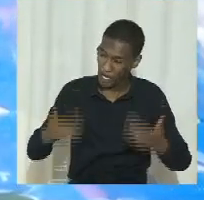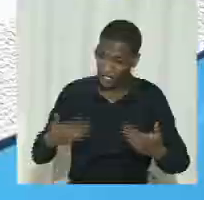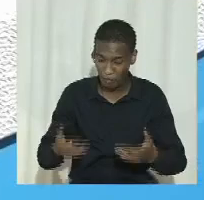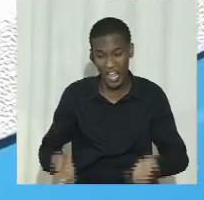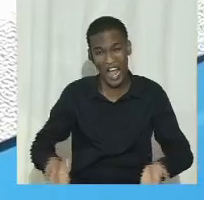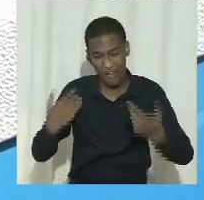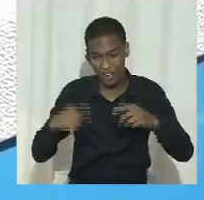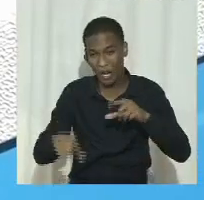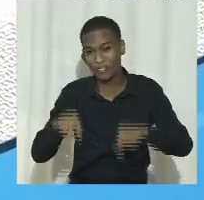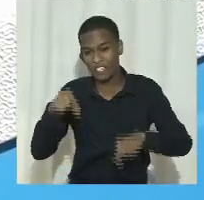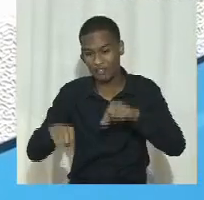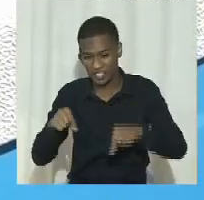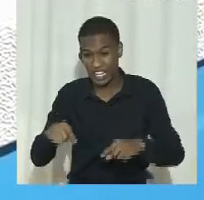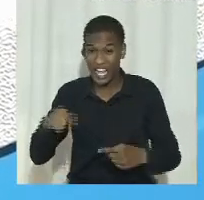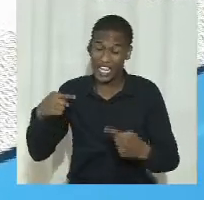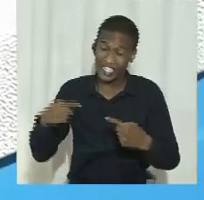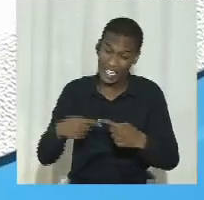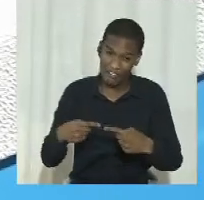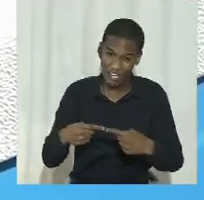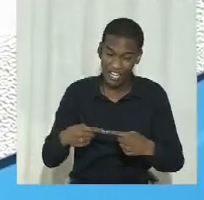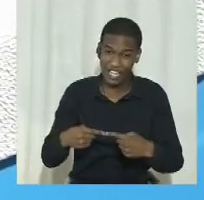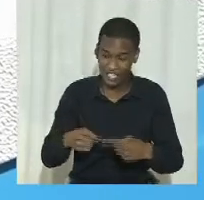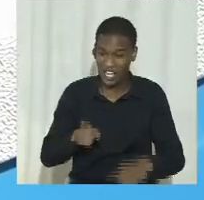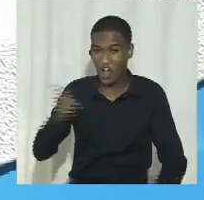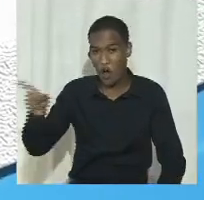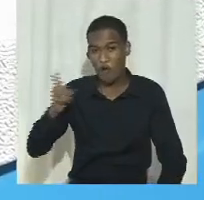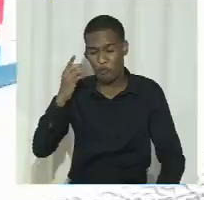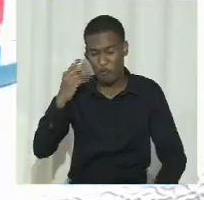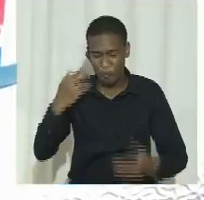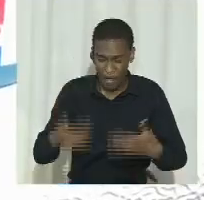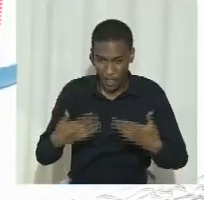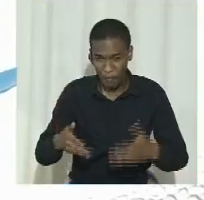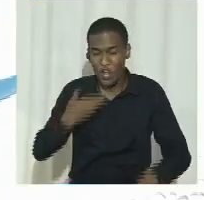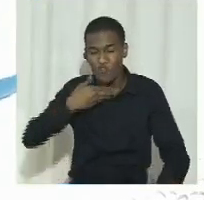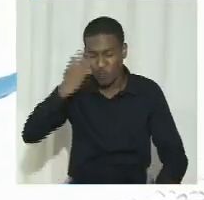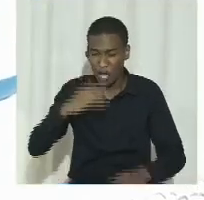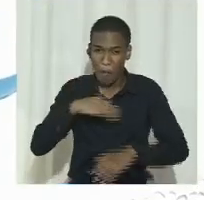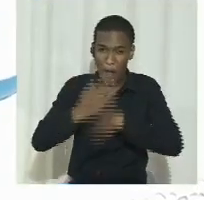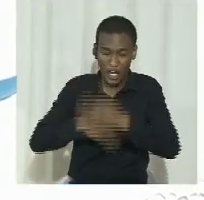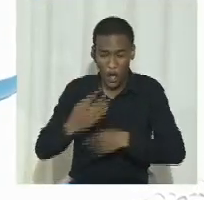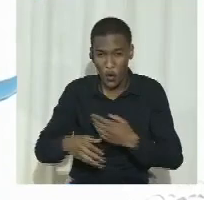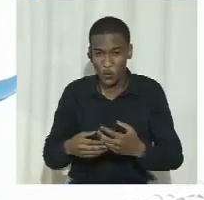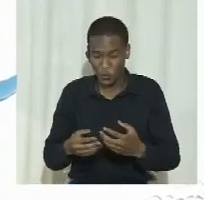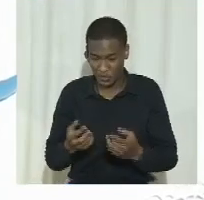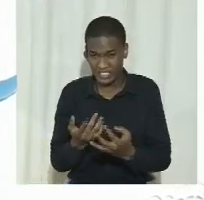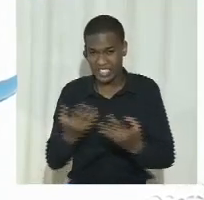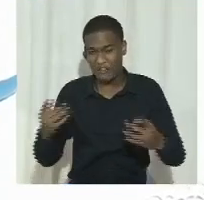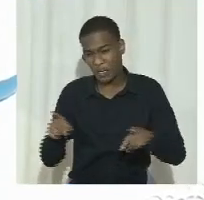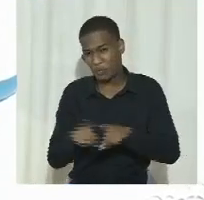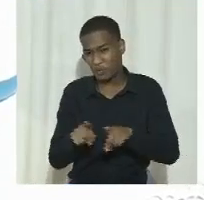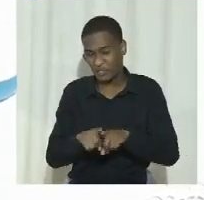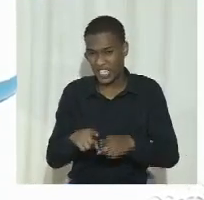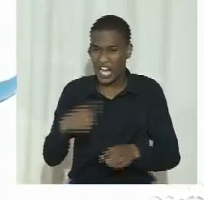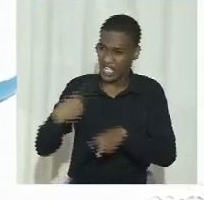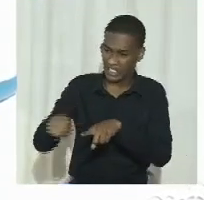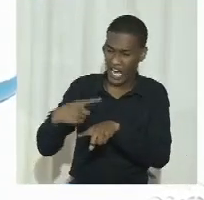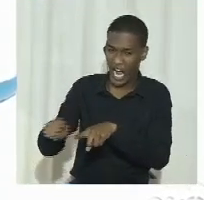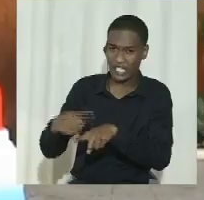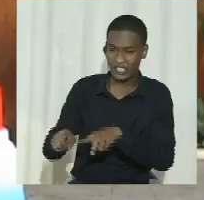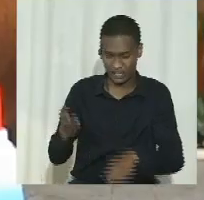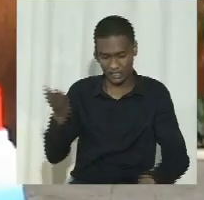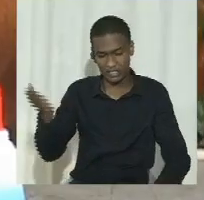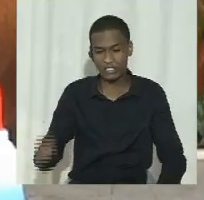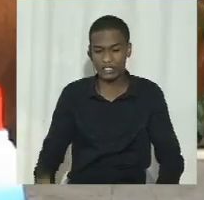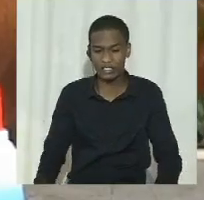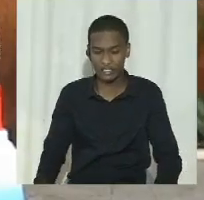nefa misy manao hosoka ny vokatra vokarin'izy ireo. Ireo hosoka ireo izay mora fantatra raha oharina amin'ireo tena izy.